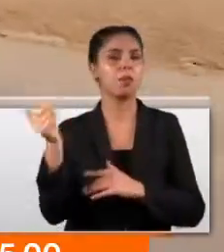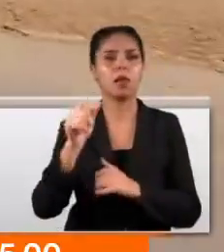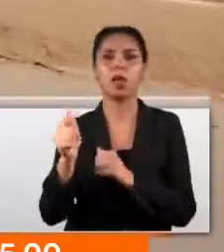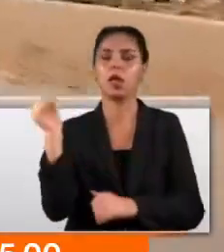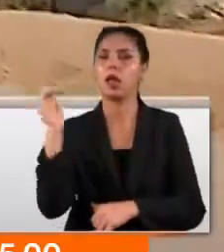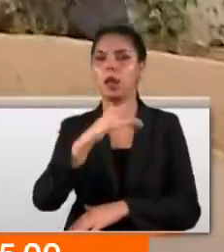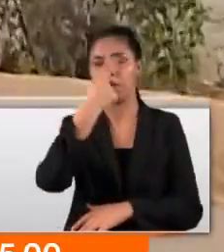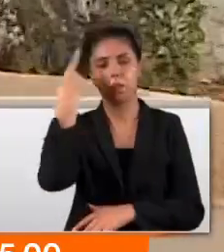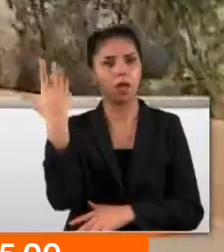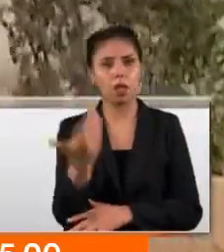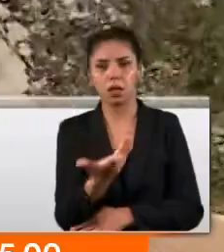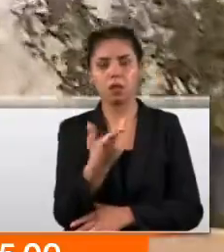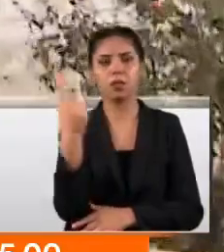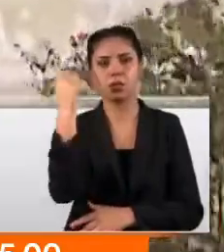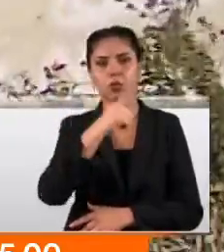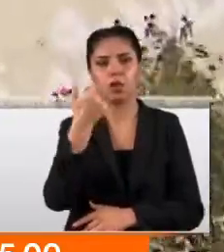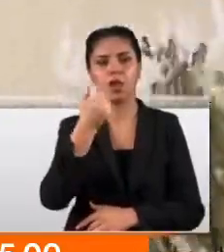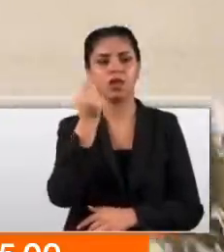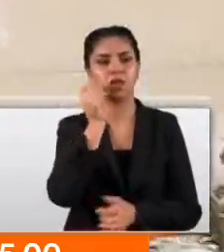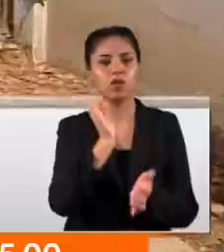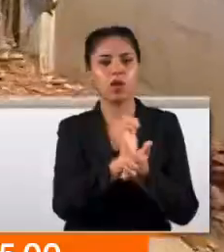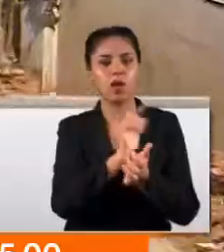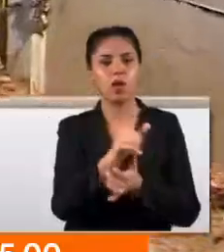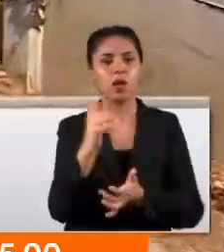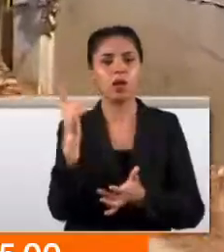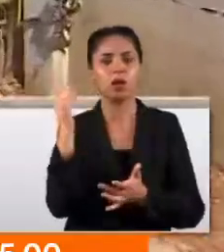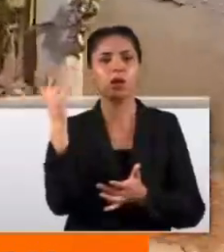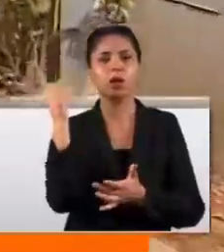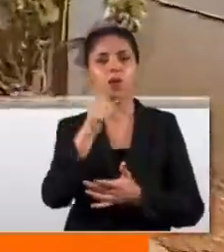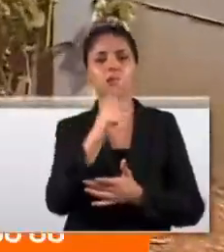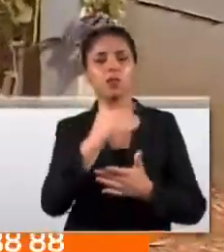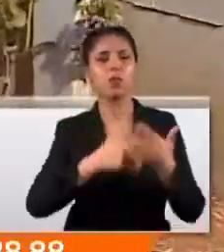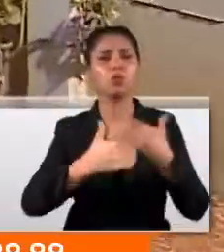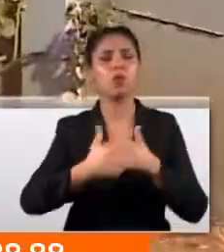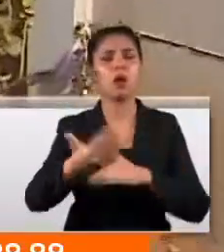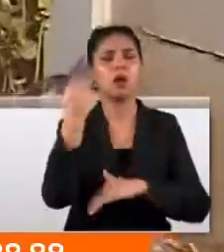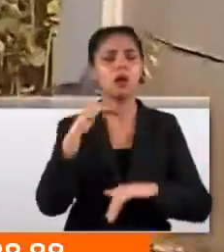dönemeyebilir. Bu yüzden 6 kişilik aile böyle utanç duvarının arkasında